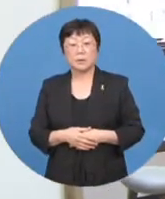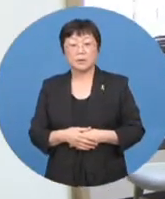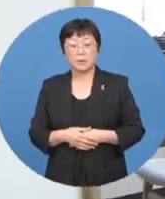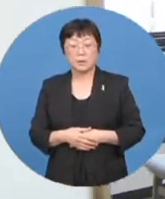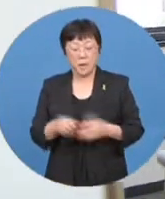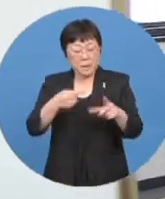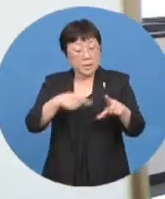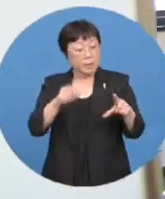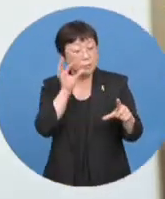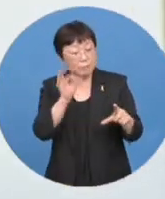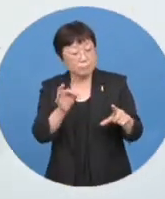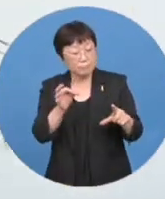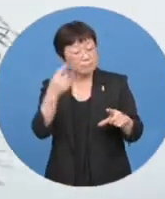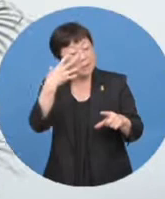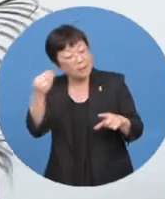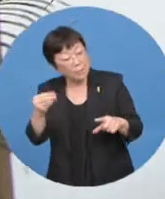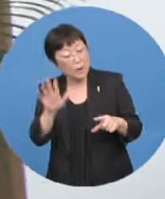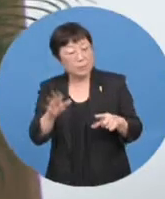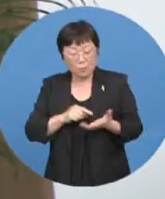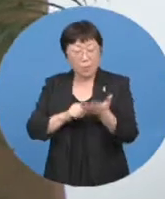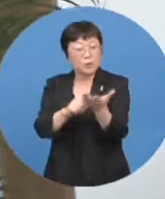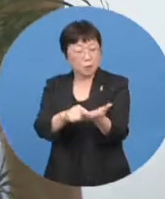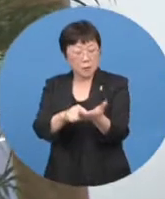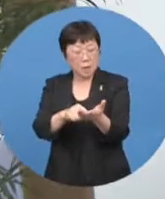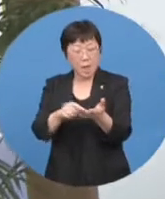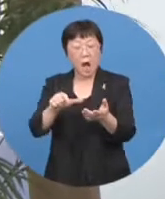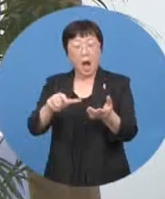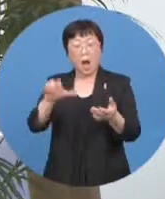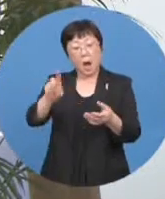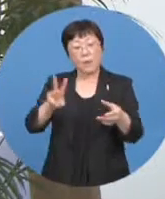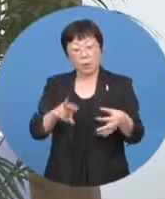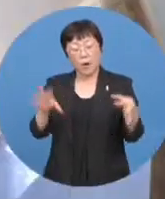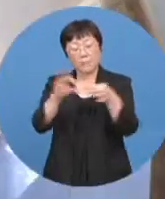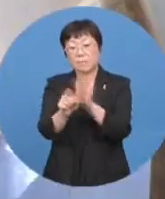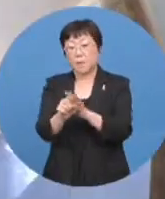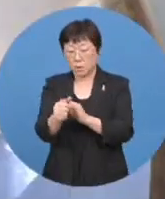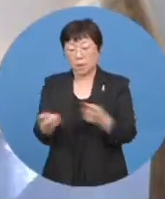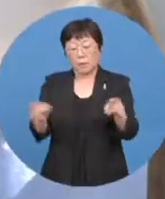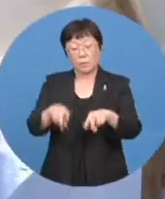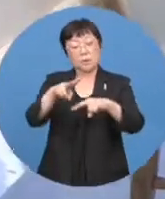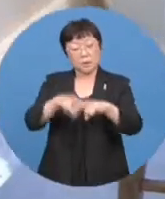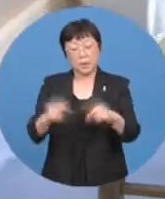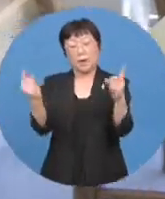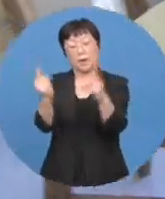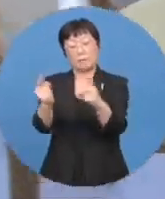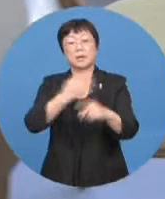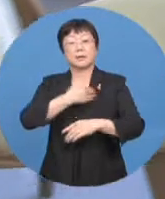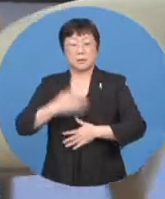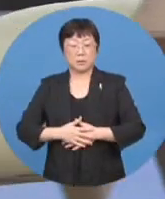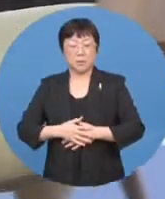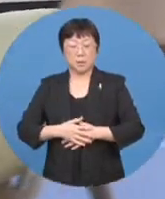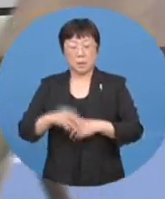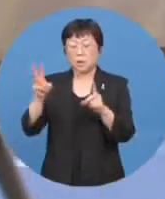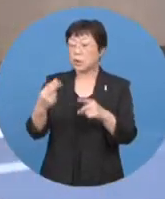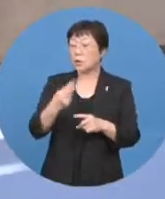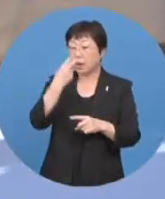タブレットで見つけた気になる相手に申し込み、阿波の縁結びサポーターらの同席で会うことができます。杉の香